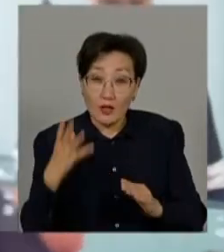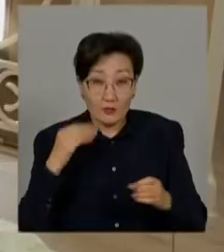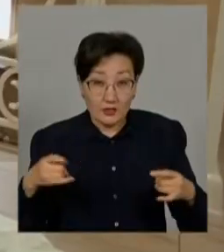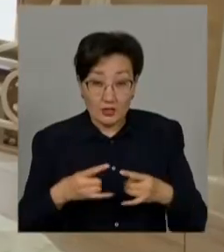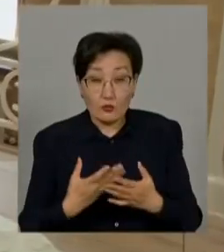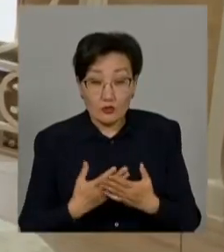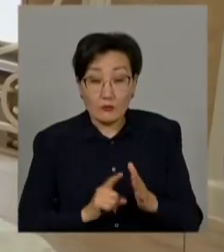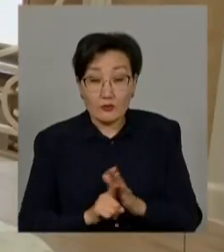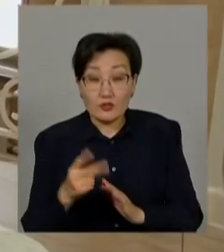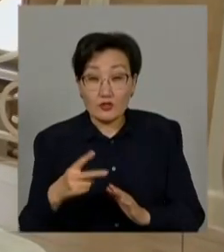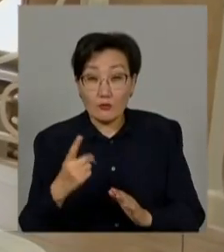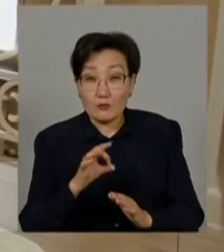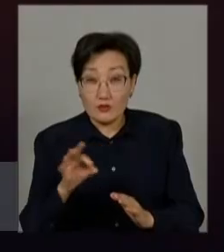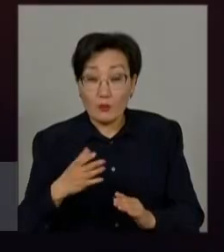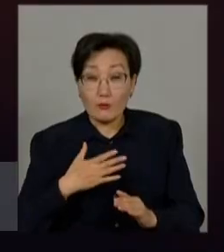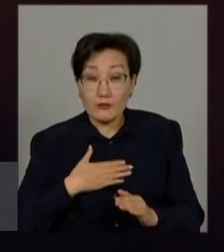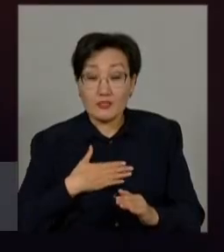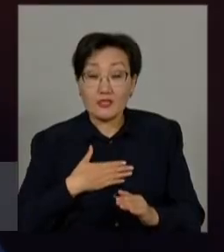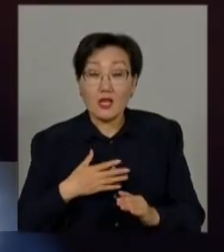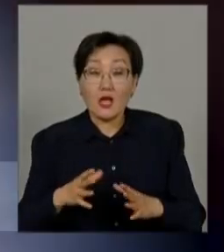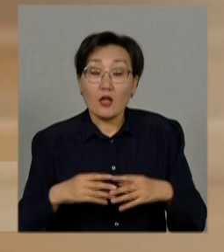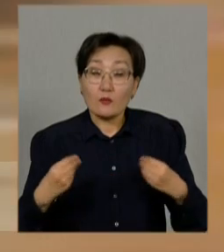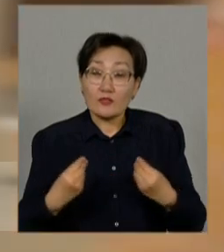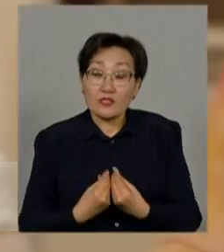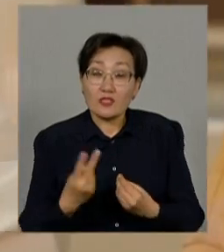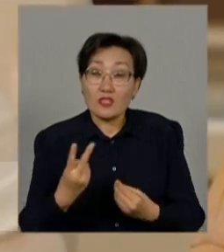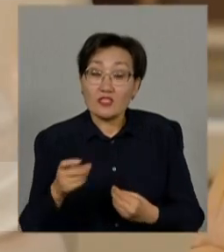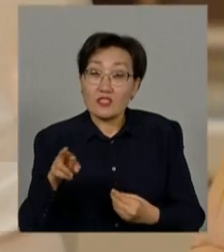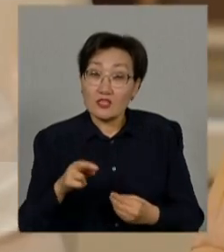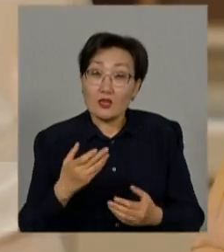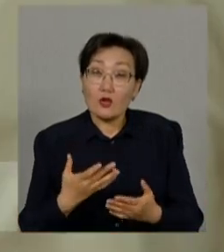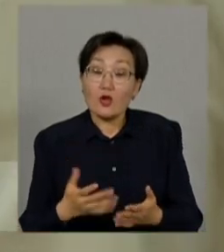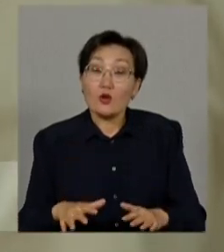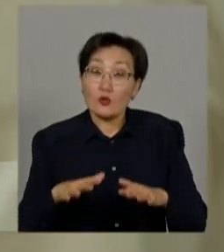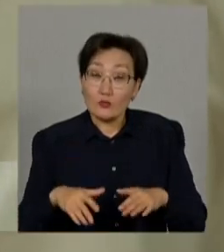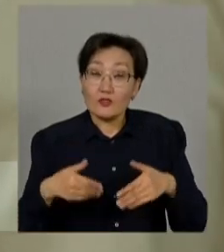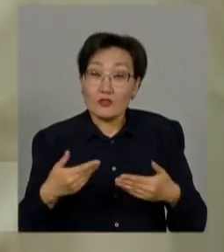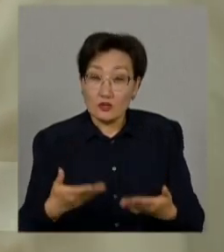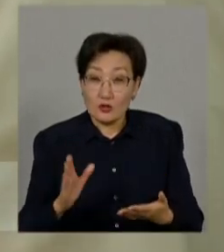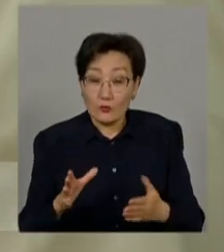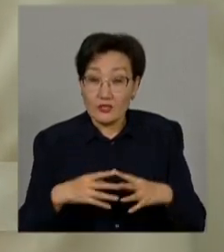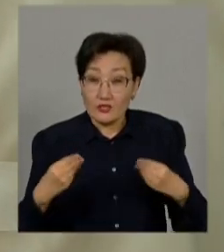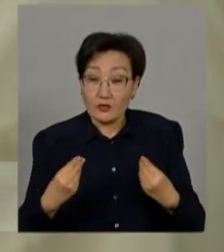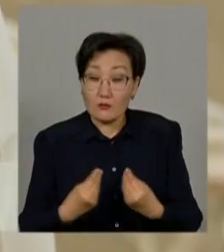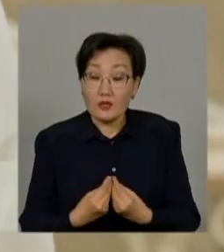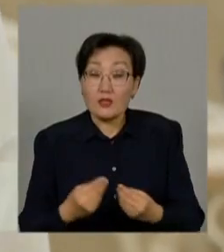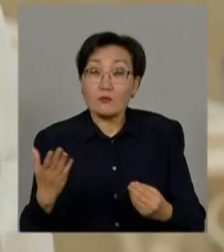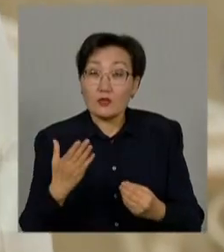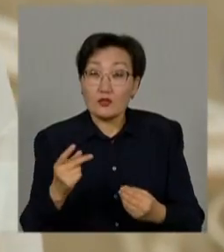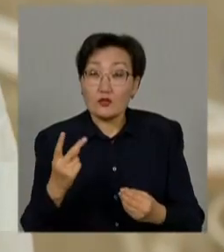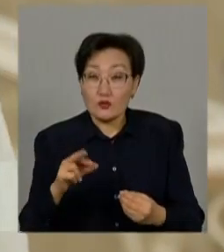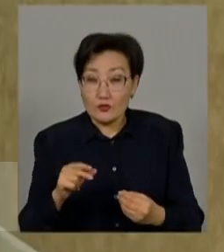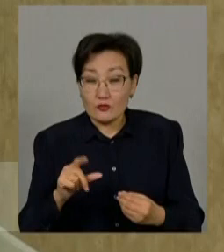көрсетіледі. Сағат 21:00-де біздің әулет телехикаясының екі бірдей бөлімі көрермен назарына ұсынылады. Отбасылық комедияны дүйсенбі